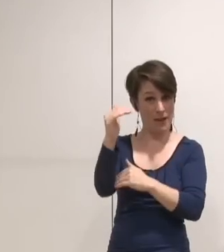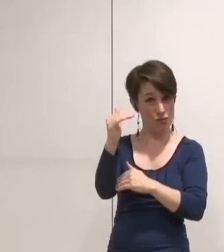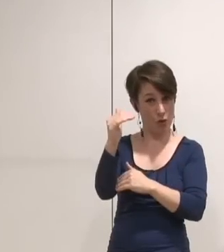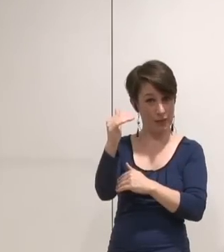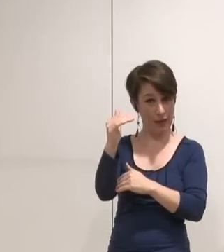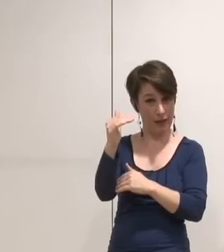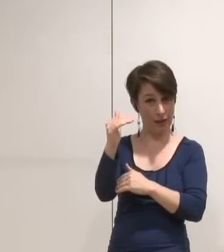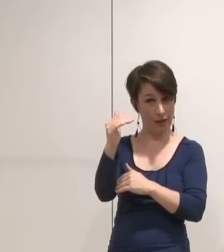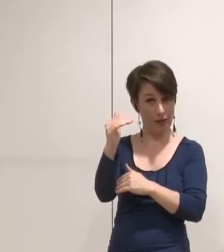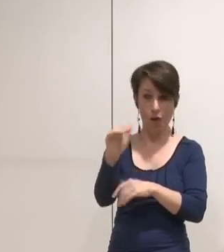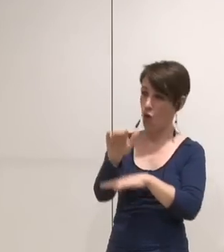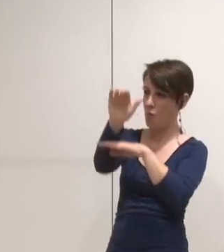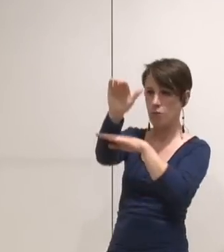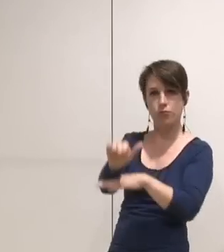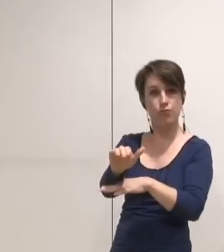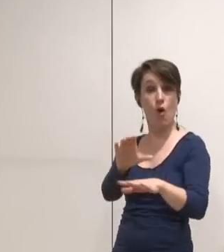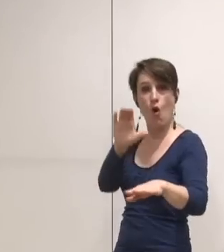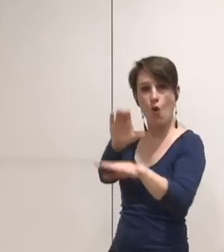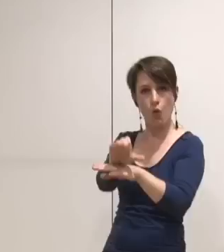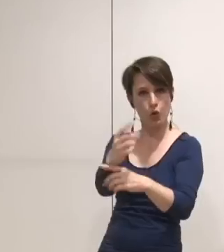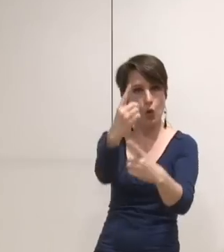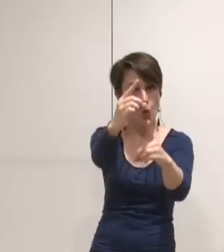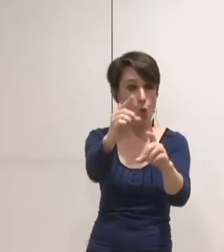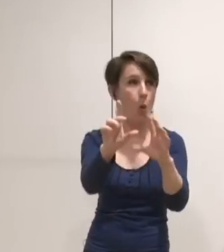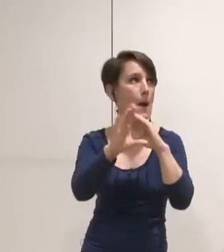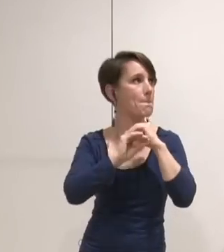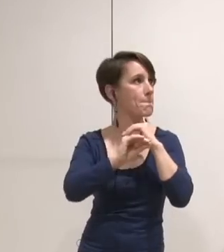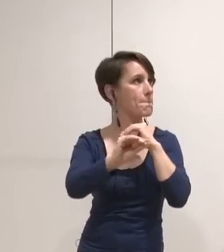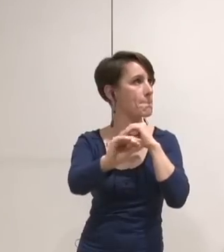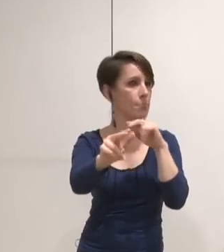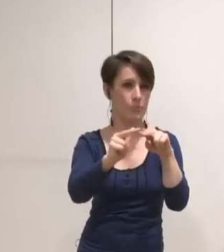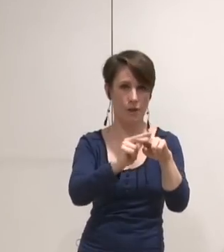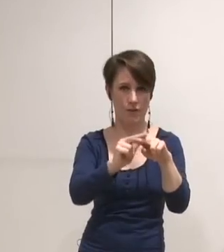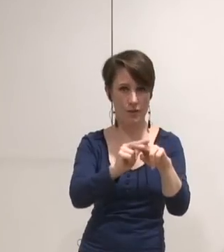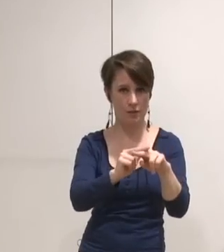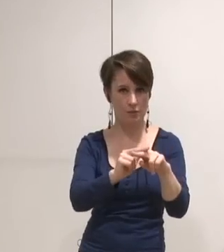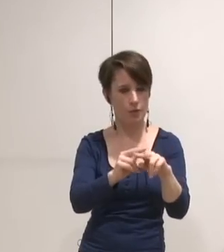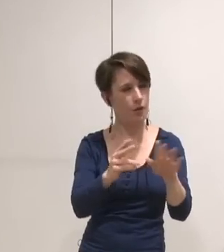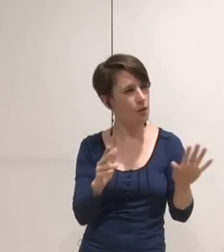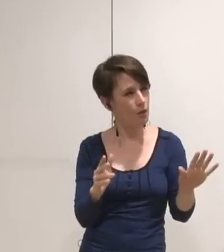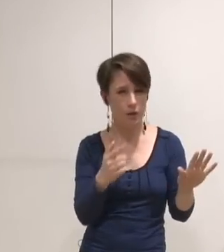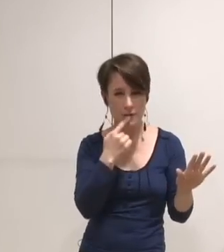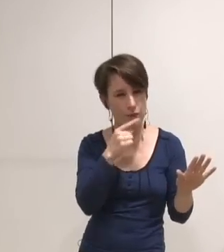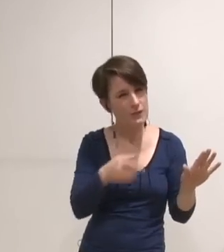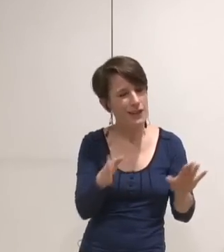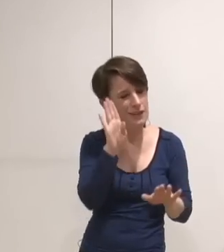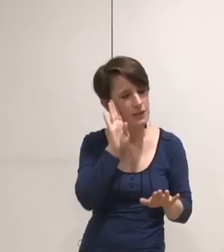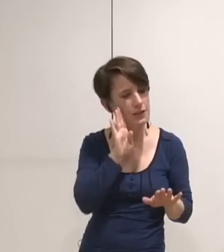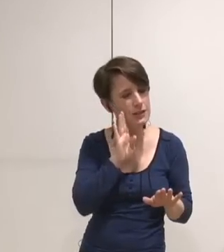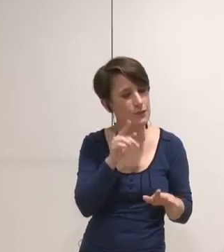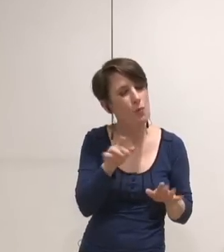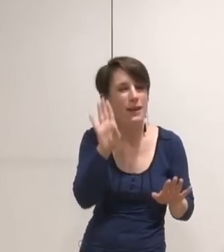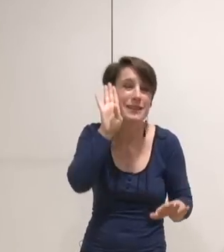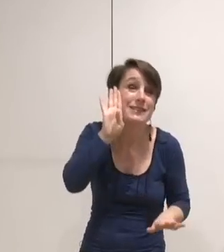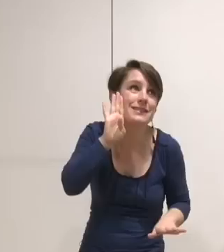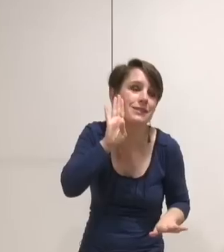ce recours il faut tout de même tout de même se mettre un peu s'il vous plaît si